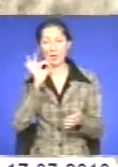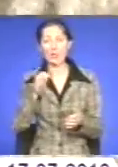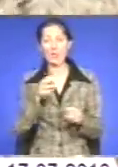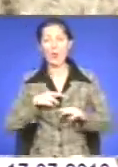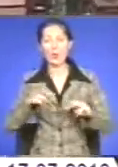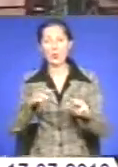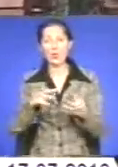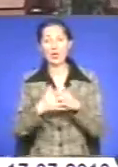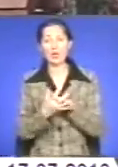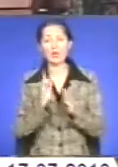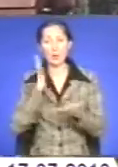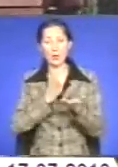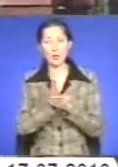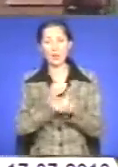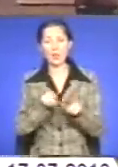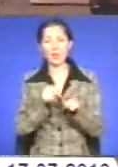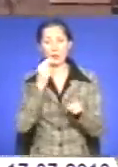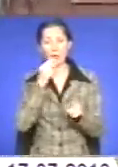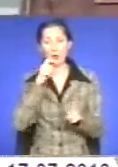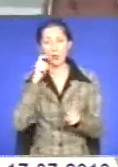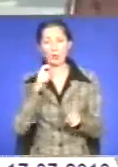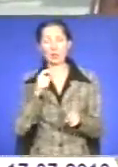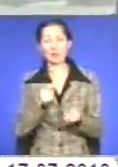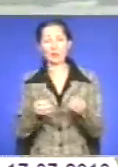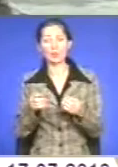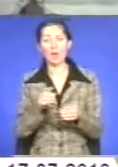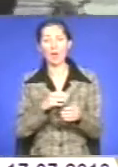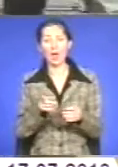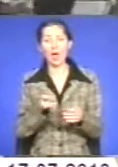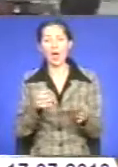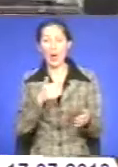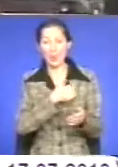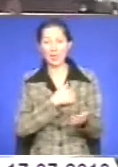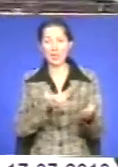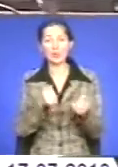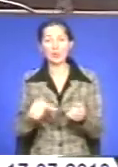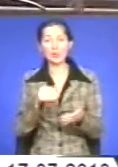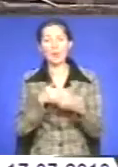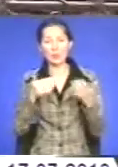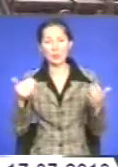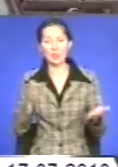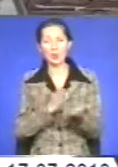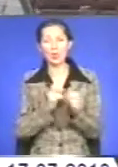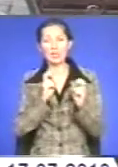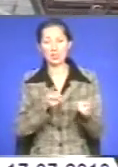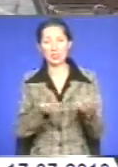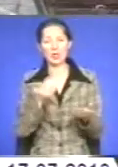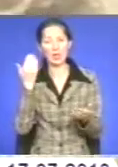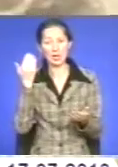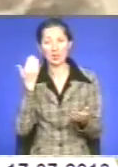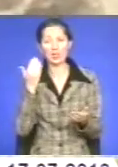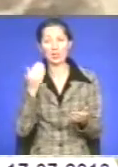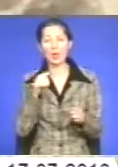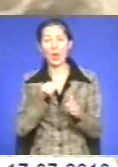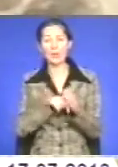України. Однак вчені застерігають, будь-яка інтенсифікація сільгоспвиробництва та бажання отримати все більше та більше має ризики. Мовляв, раніше вміст гумусу